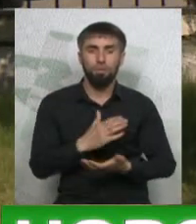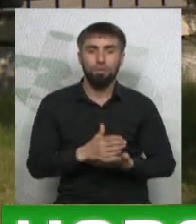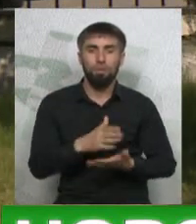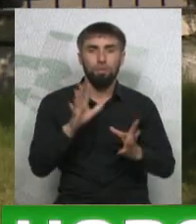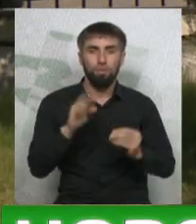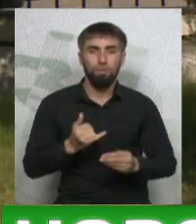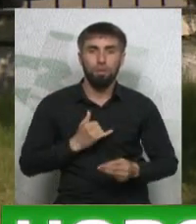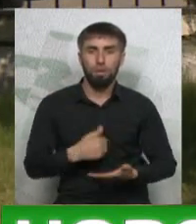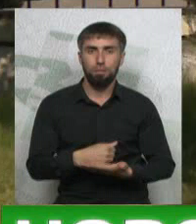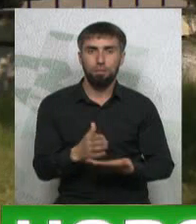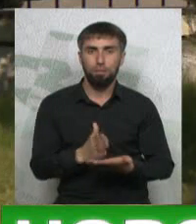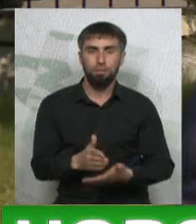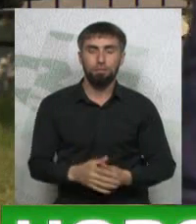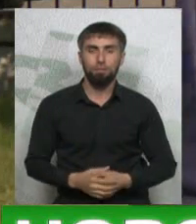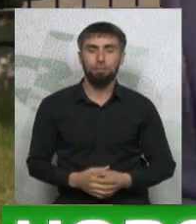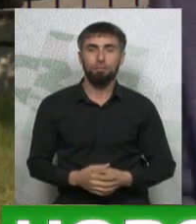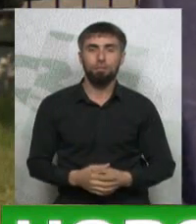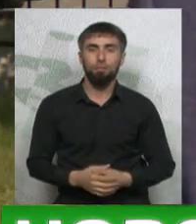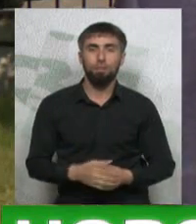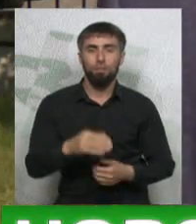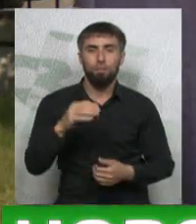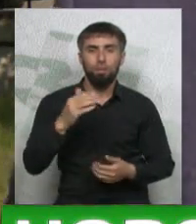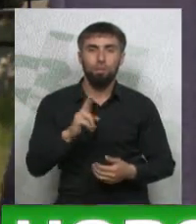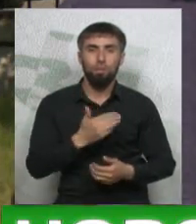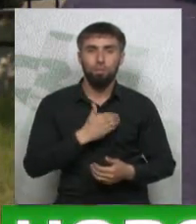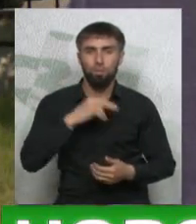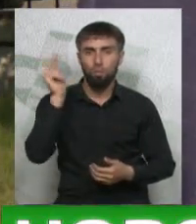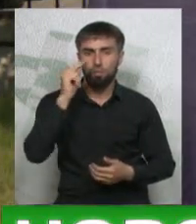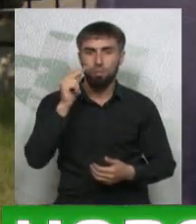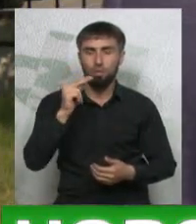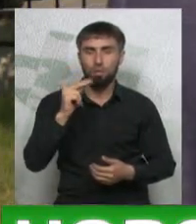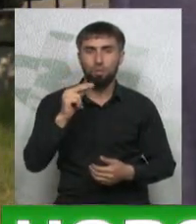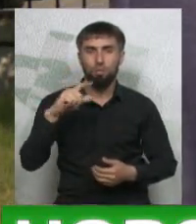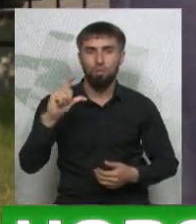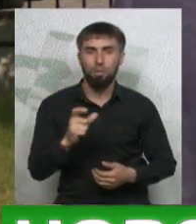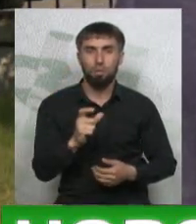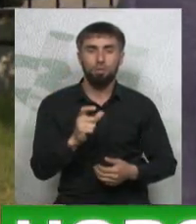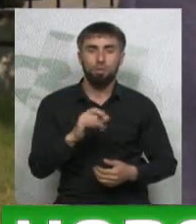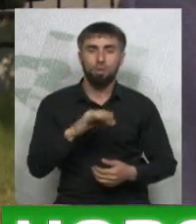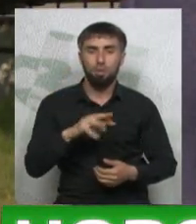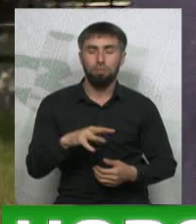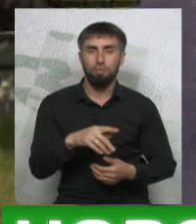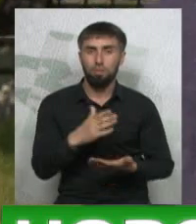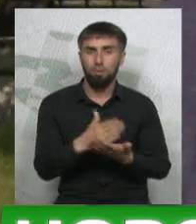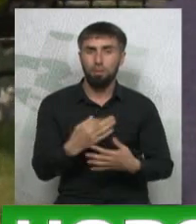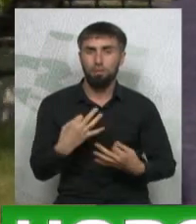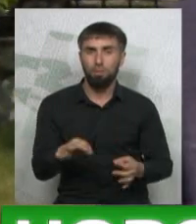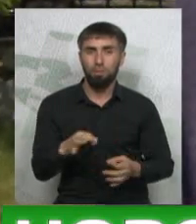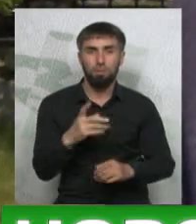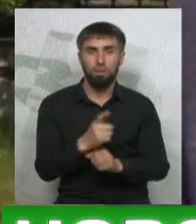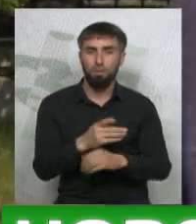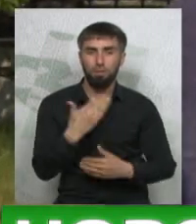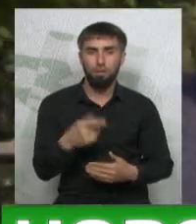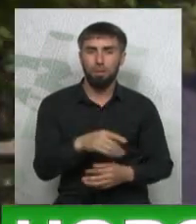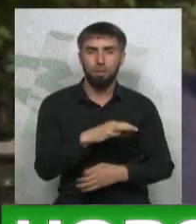мел, хамдол, жду этих таган. Бусл вечер, деш, чо, запрещать, деш, сагуат, чо, харца, хамажды, абсолютно,